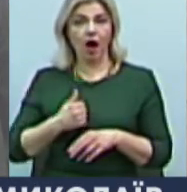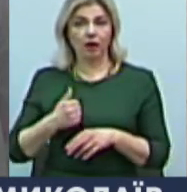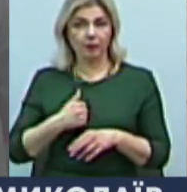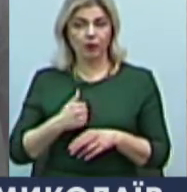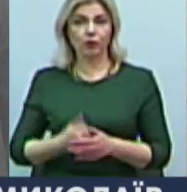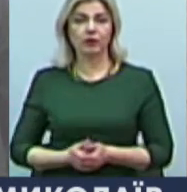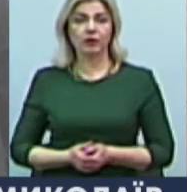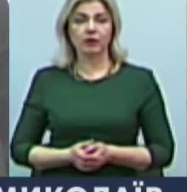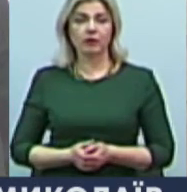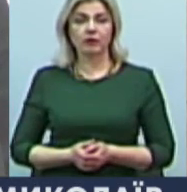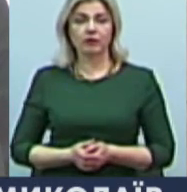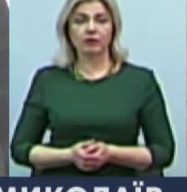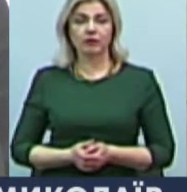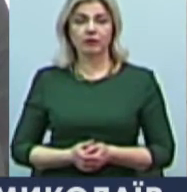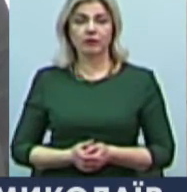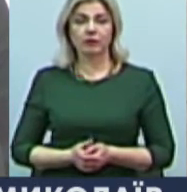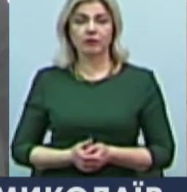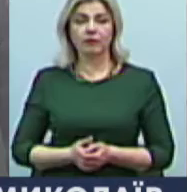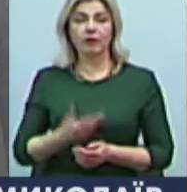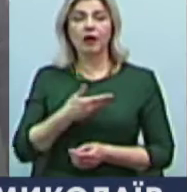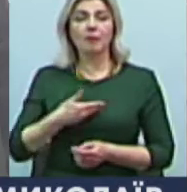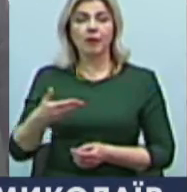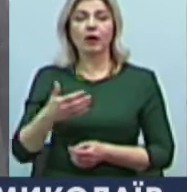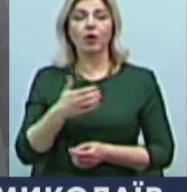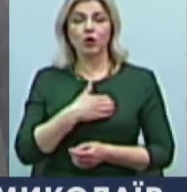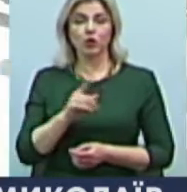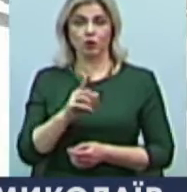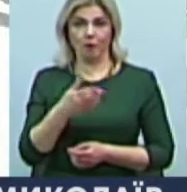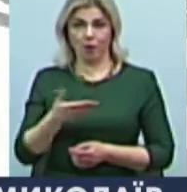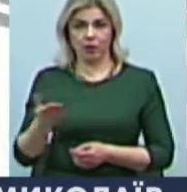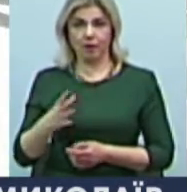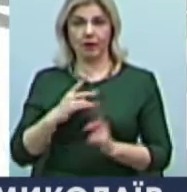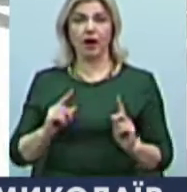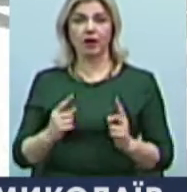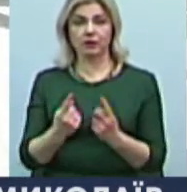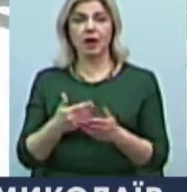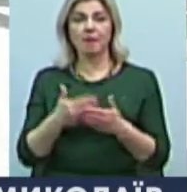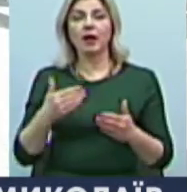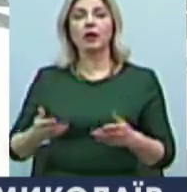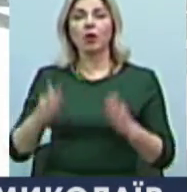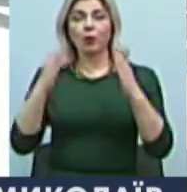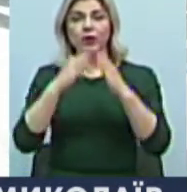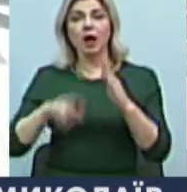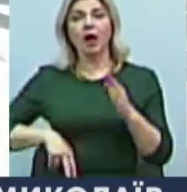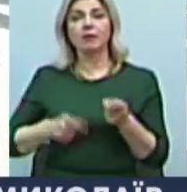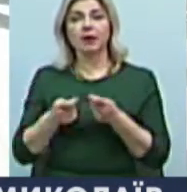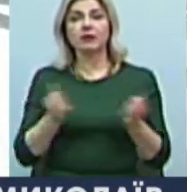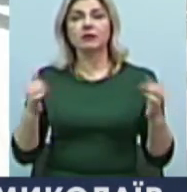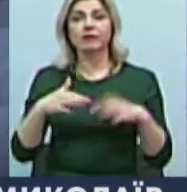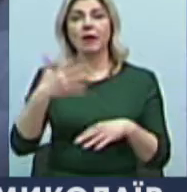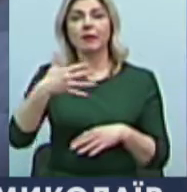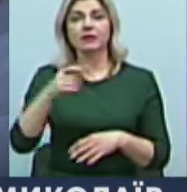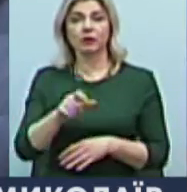щоб вони, ми хочемо, щоб вони були арештовані. Перед будівлею облдержадміністрації зібралось 50